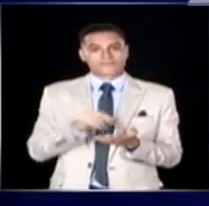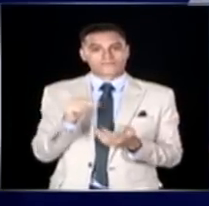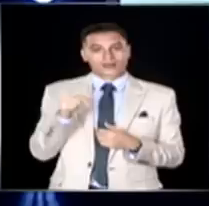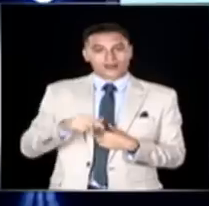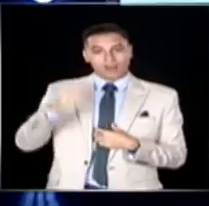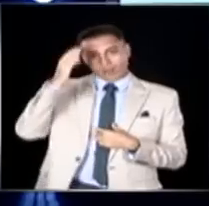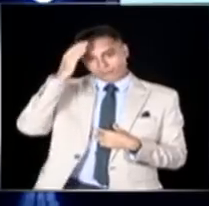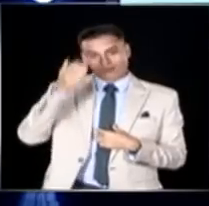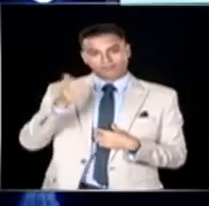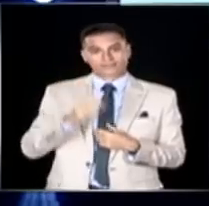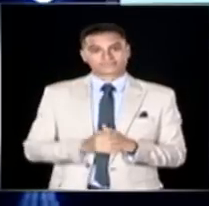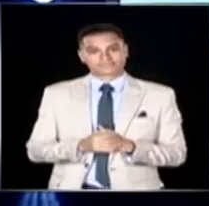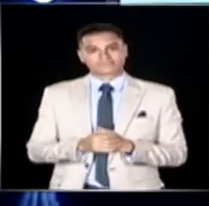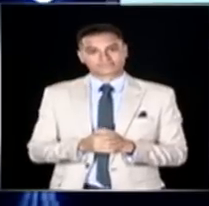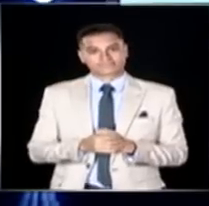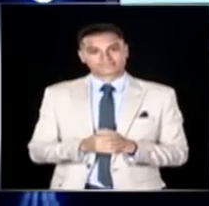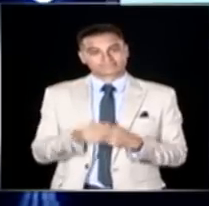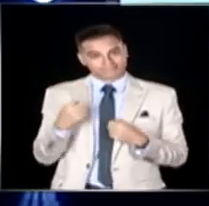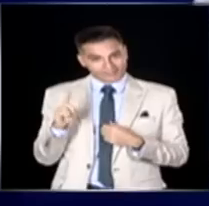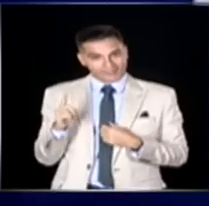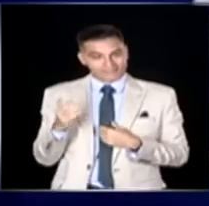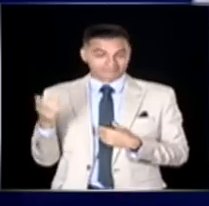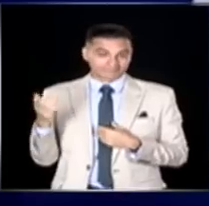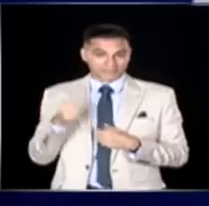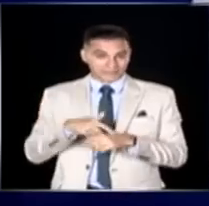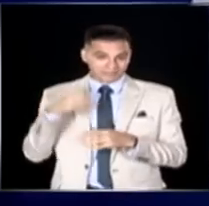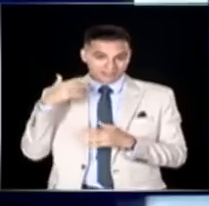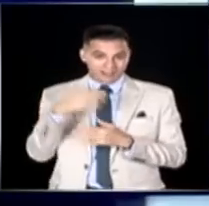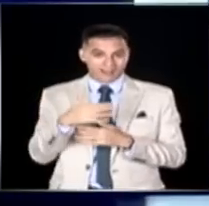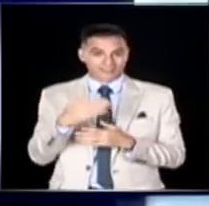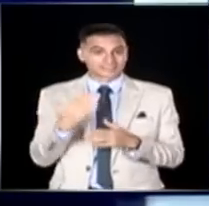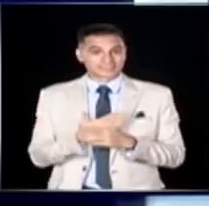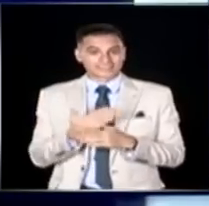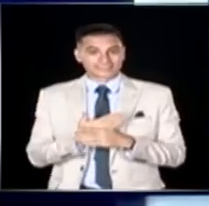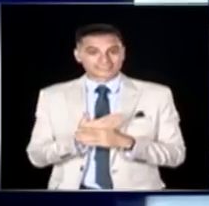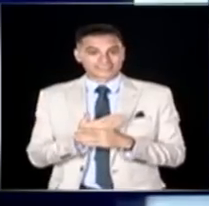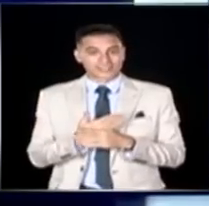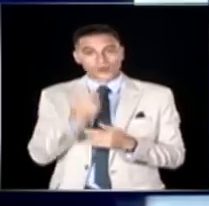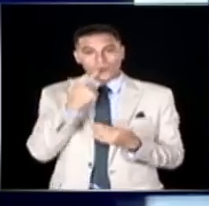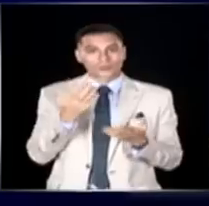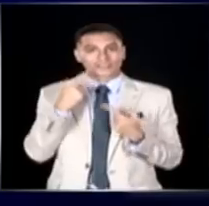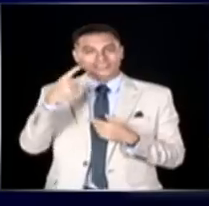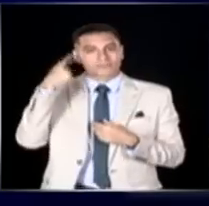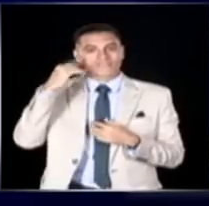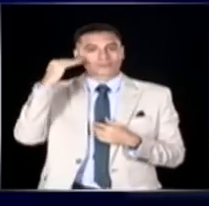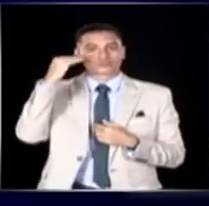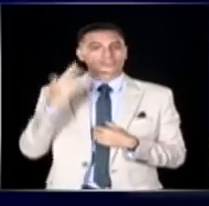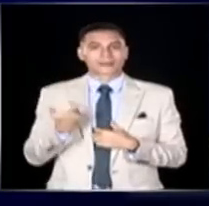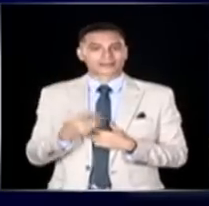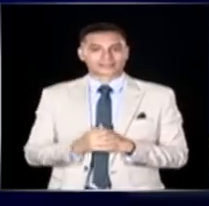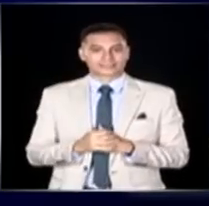برنامج العباقره. الحمد لله. صح. اتاخرت قوي يا ريهام. عادي. احكي لي بقى، بتفكري في مستقبلك